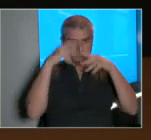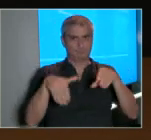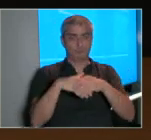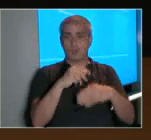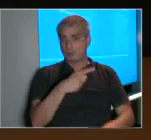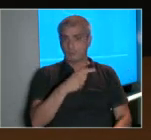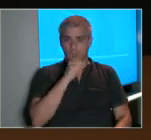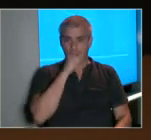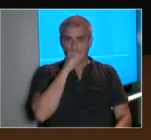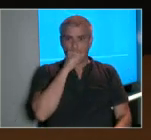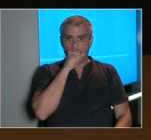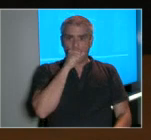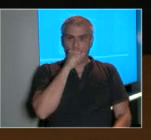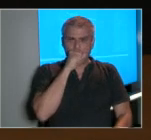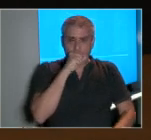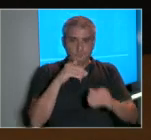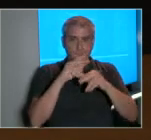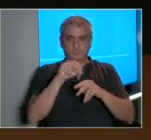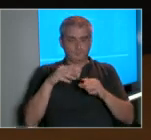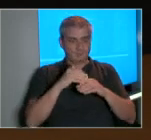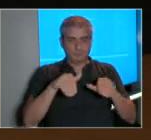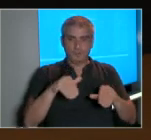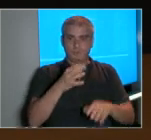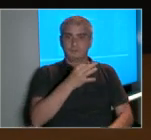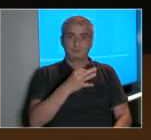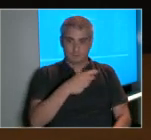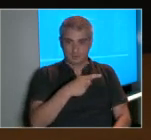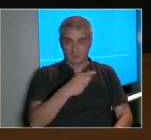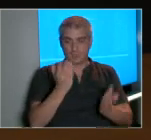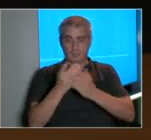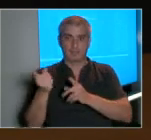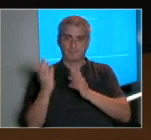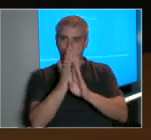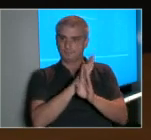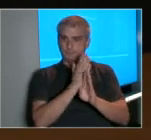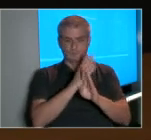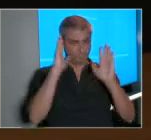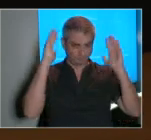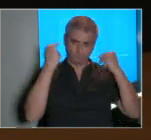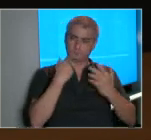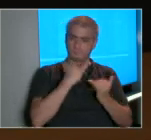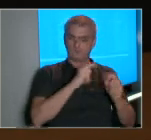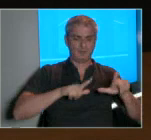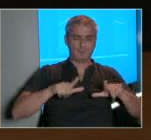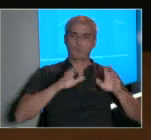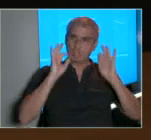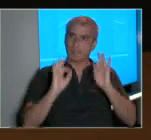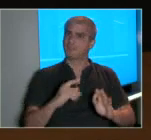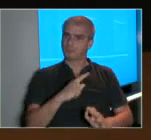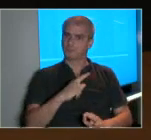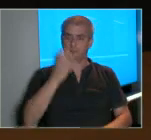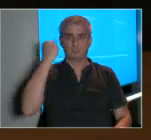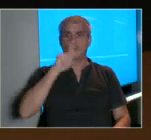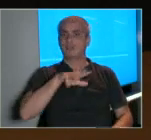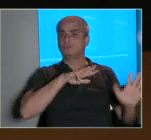איתה, סביב הנושא של הגבול בין סיני לבין הנגב. מצרים הביאה את המפות האמיתיות